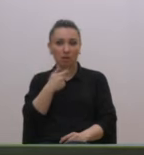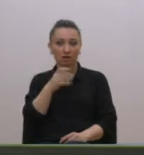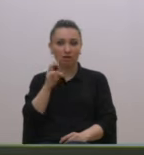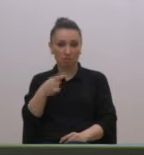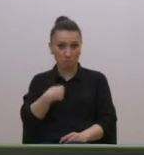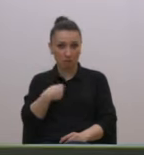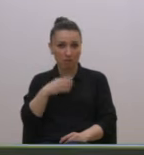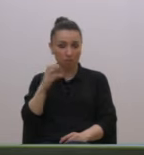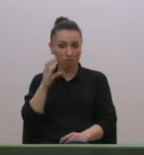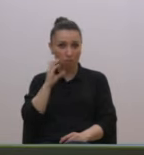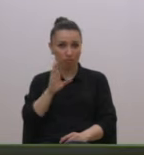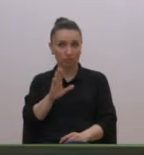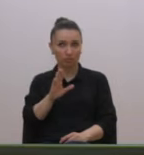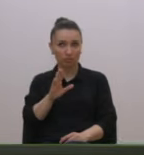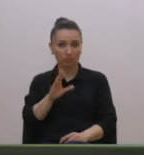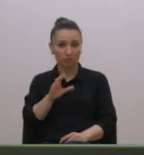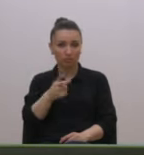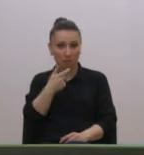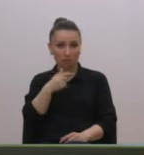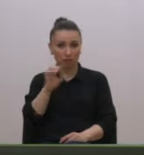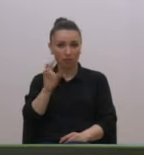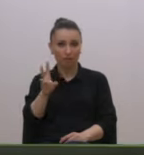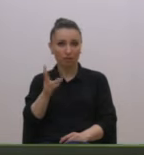მე მომისმინეთ, კარგი, იქნებ ბატონო ლევან.